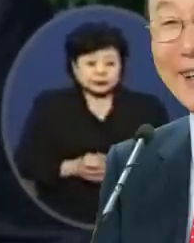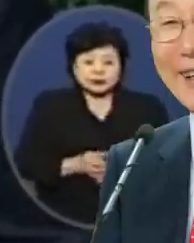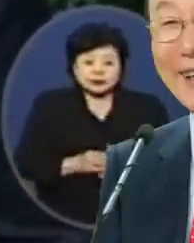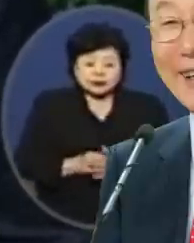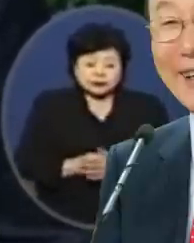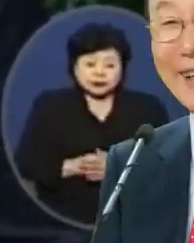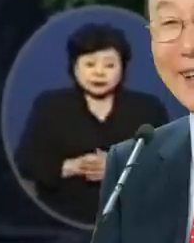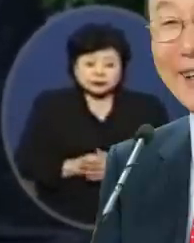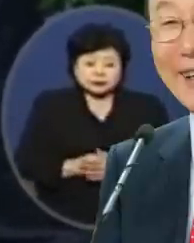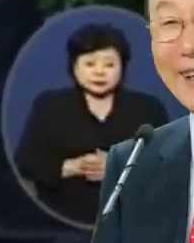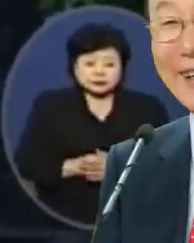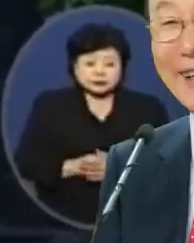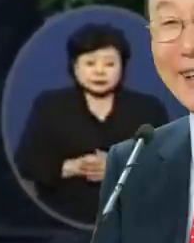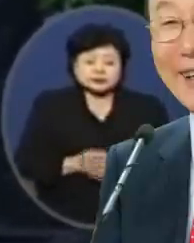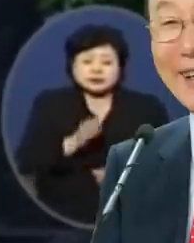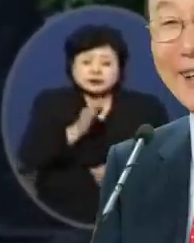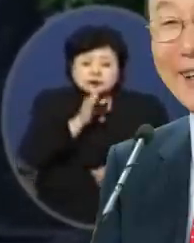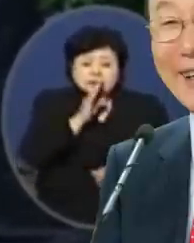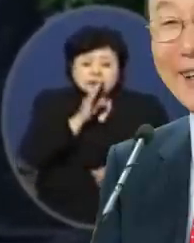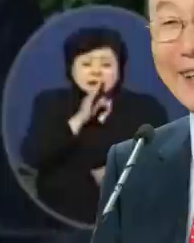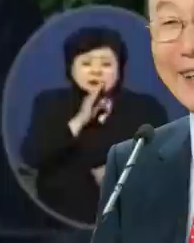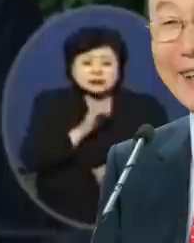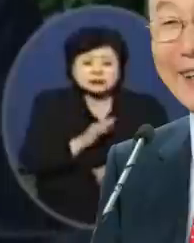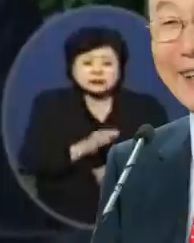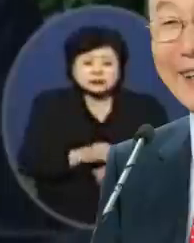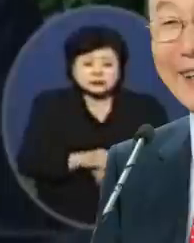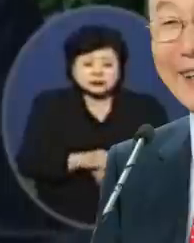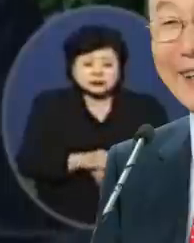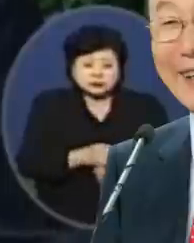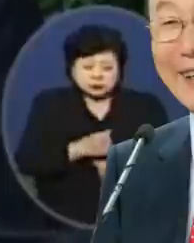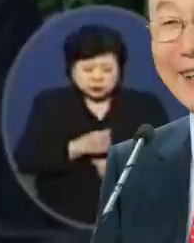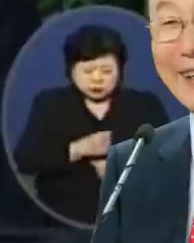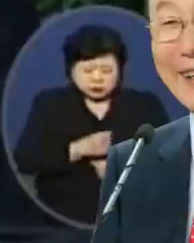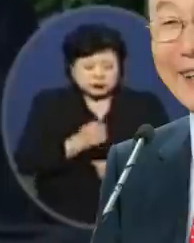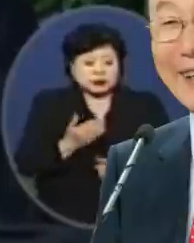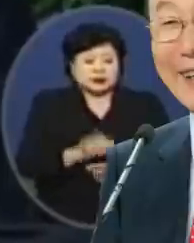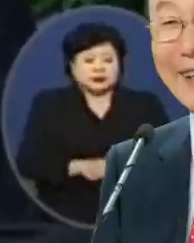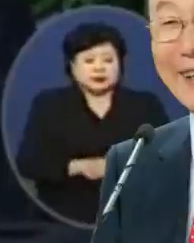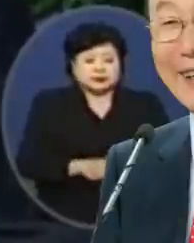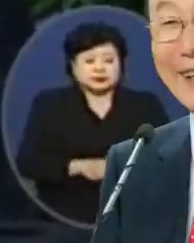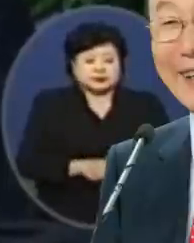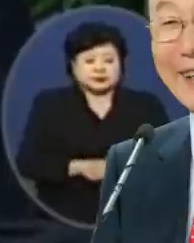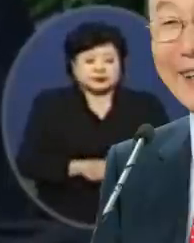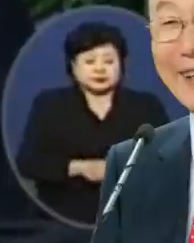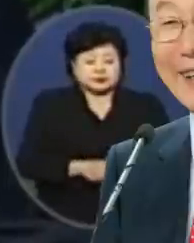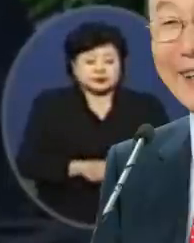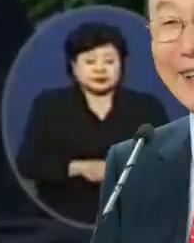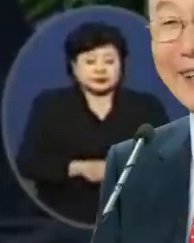그러니 우리가 상당히 긴장을 하지 않을 수 없는데